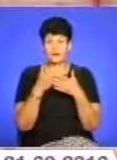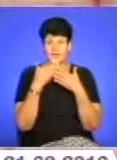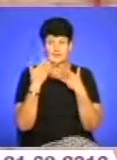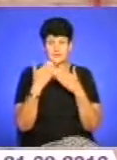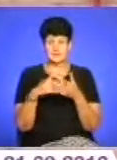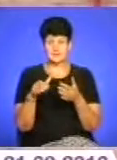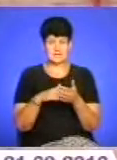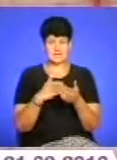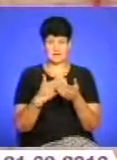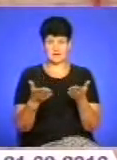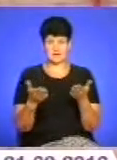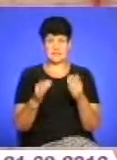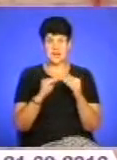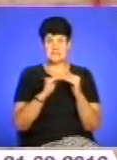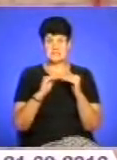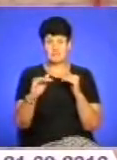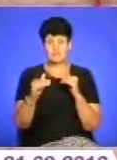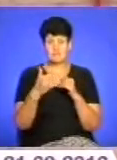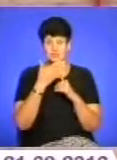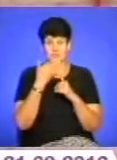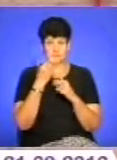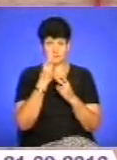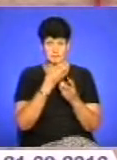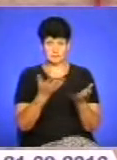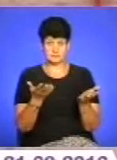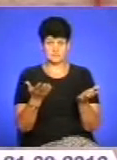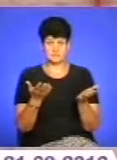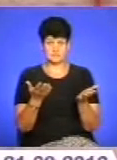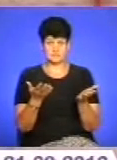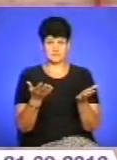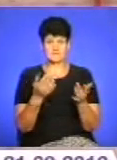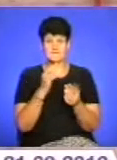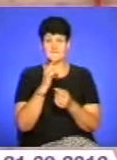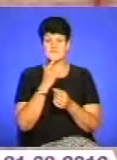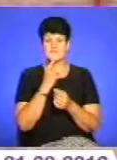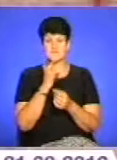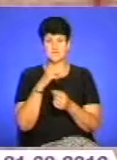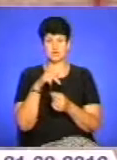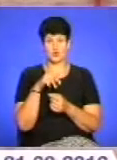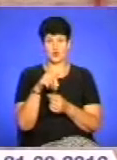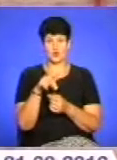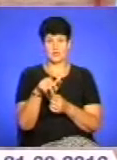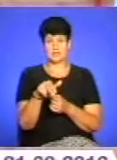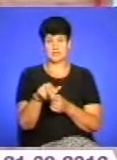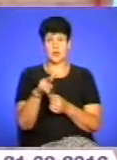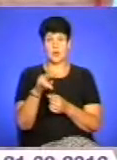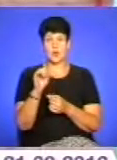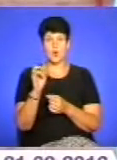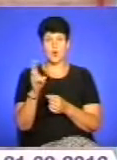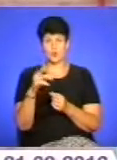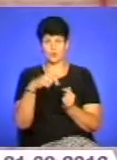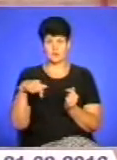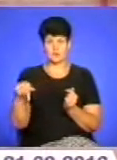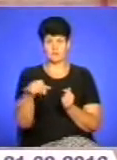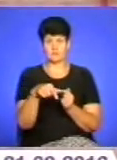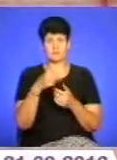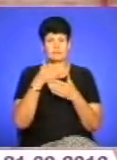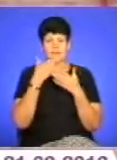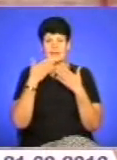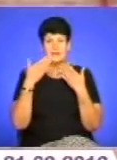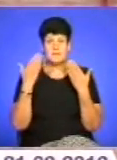немає. Асфальту як такого ми тут не бачимо. Важко ходити, і люків як таких тут нормальних